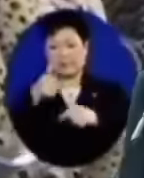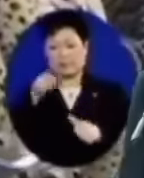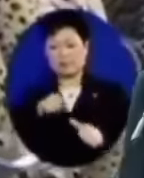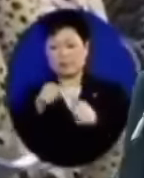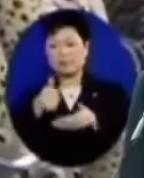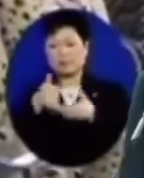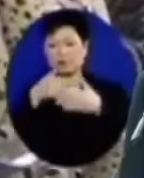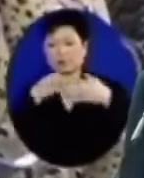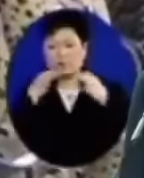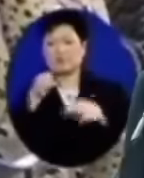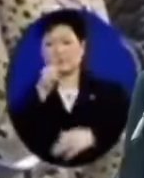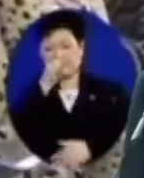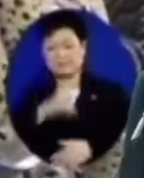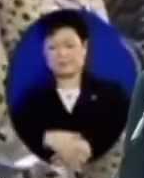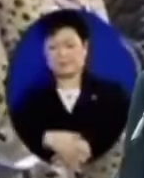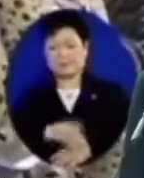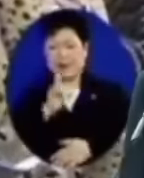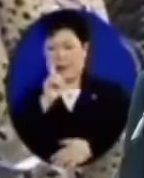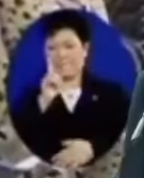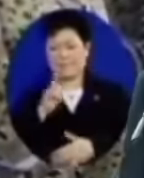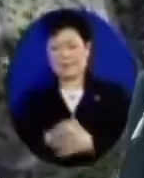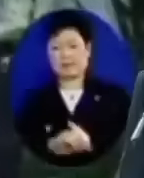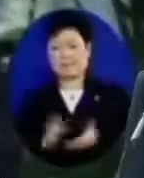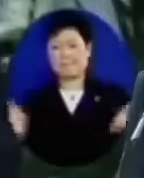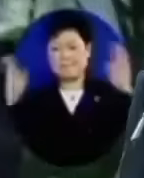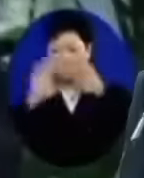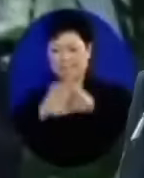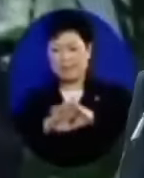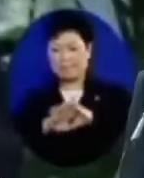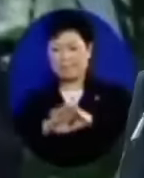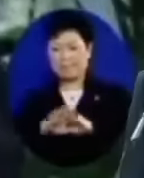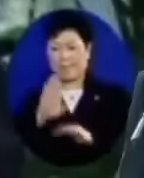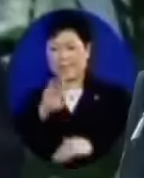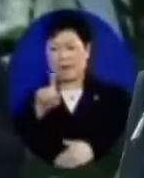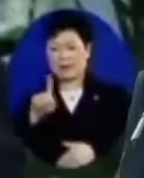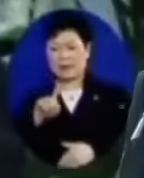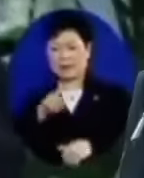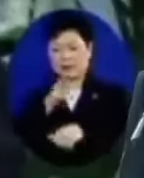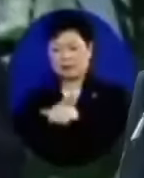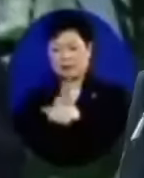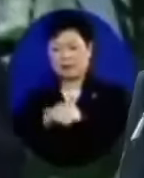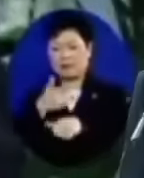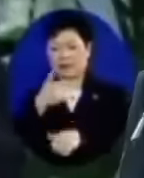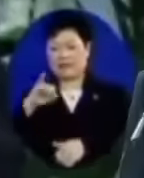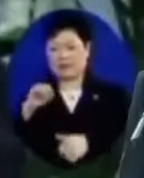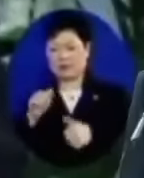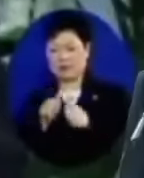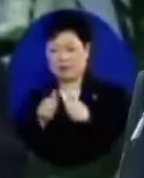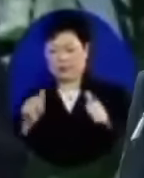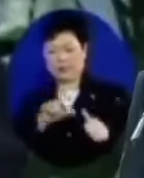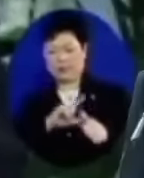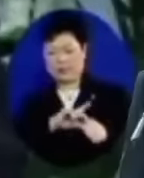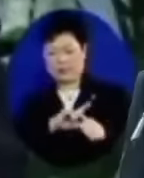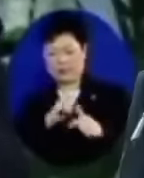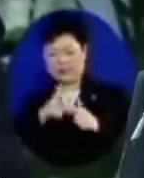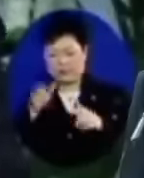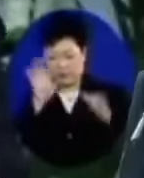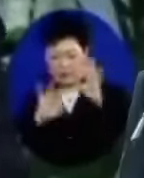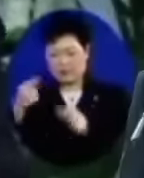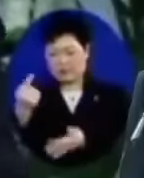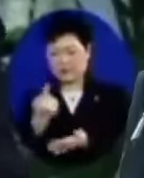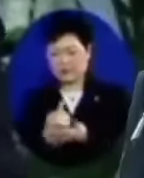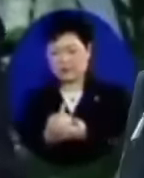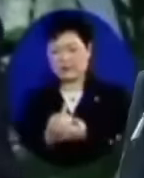구주로 부르시는 것입니다. 한 번은 밤에 바리새인의 선생인 니고데모가 예수님을 찾아왔습니다.